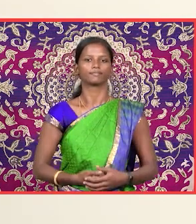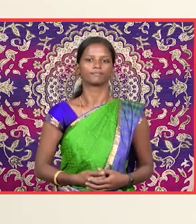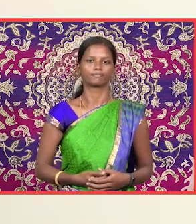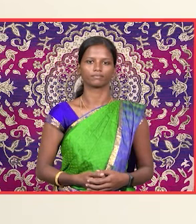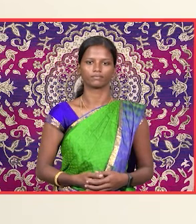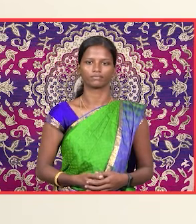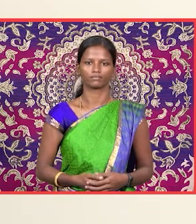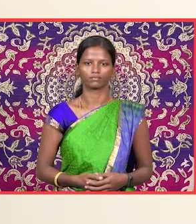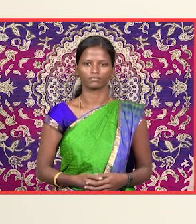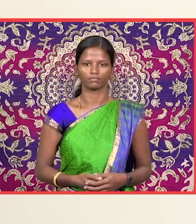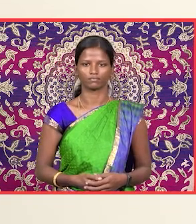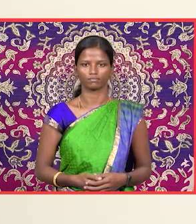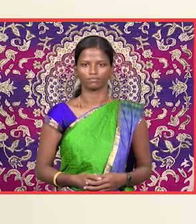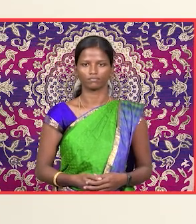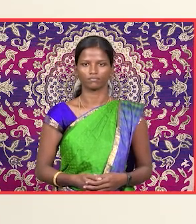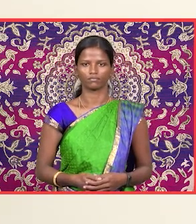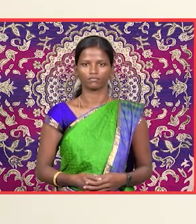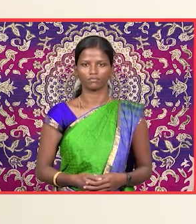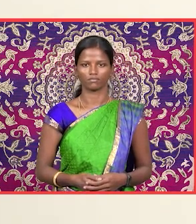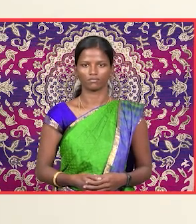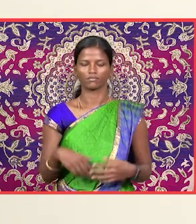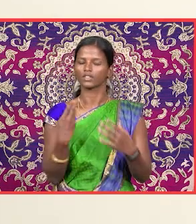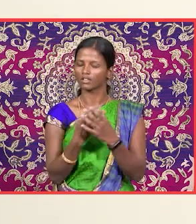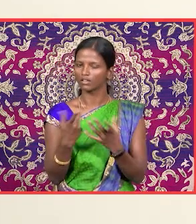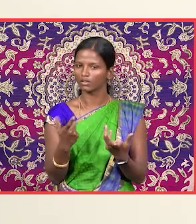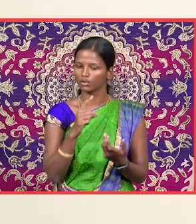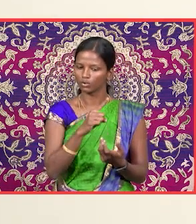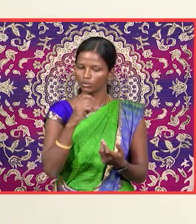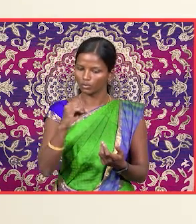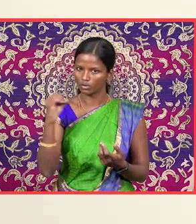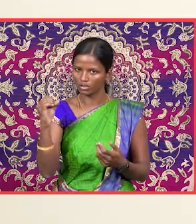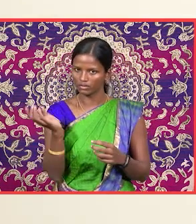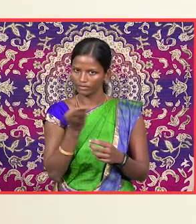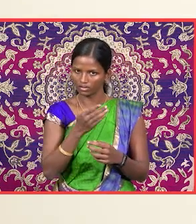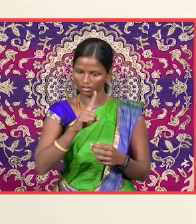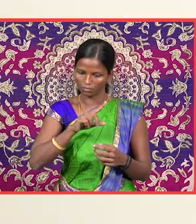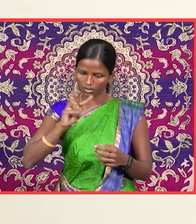25 × 4% ÷13 25 × 4 பெருக்கணும்னா